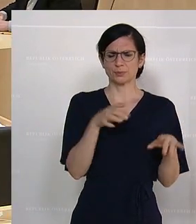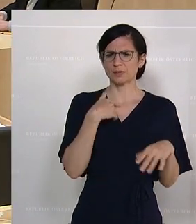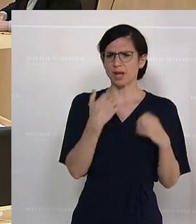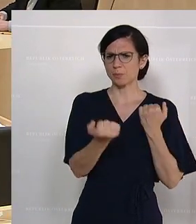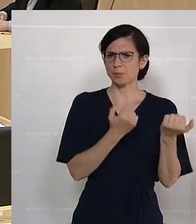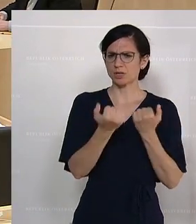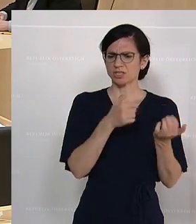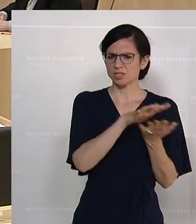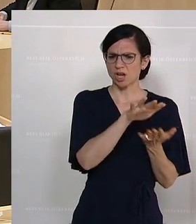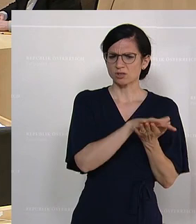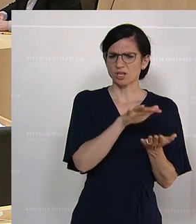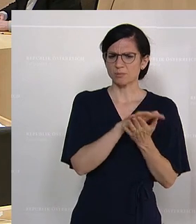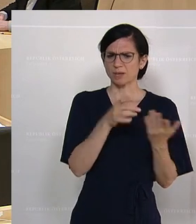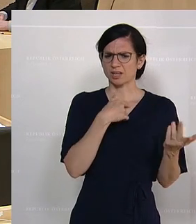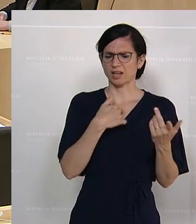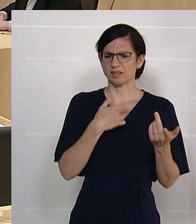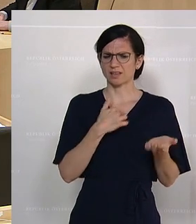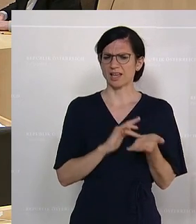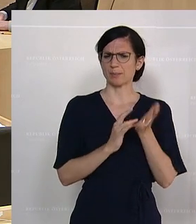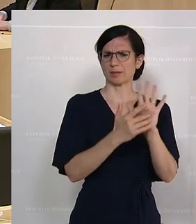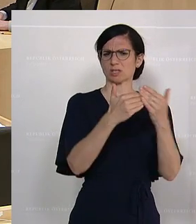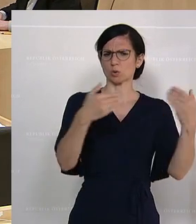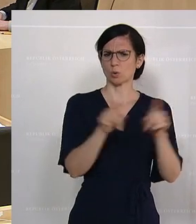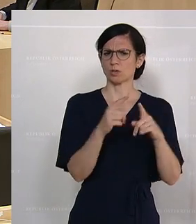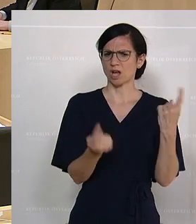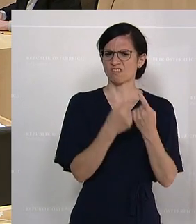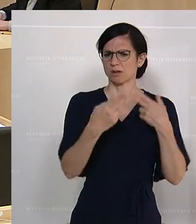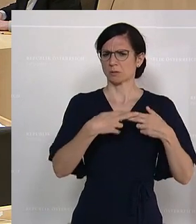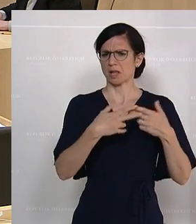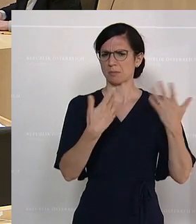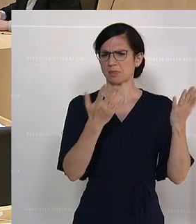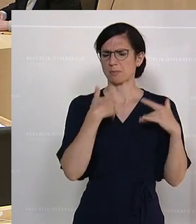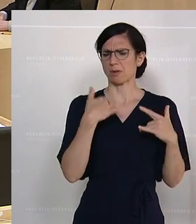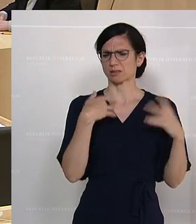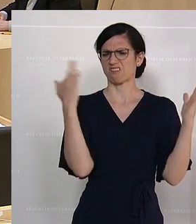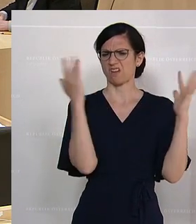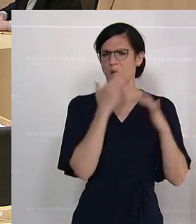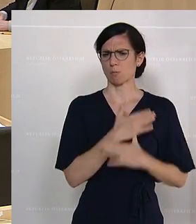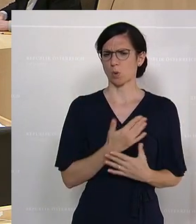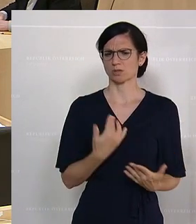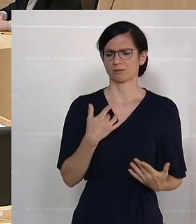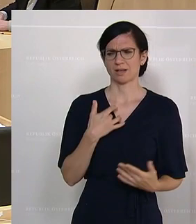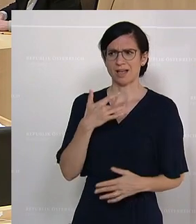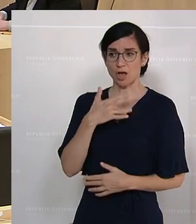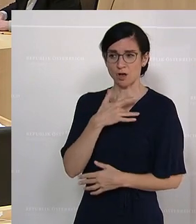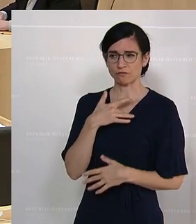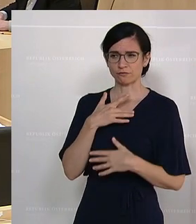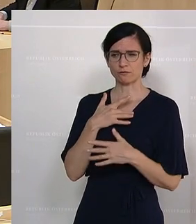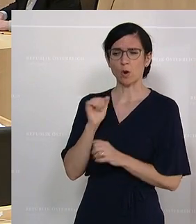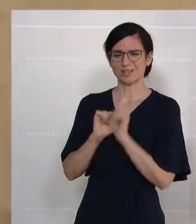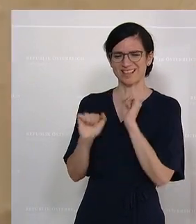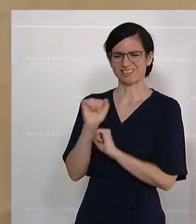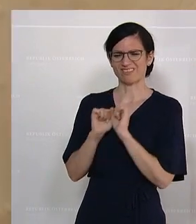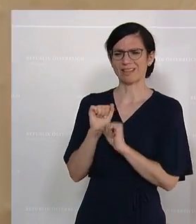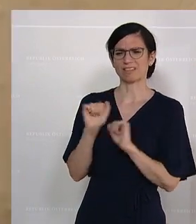politischen ausgaben der repräsentationsausgaben und der werbung hier zu nehmen bei irgendwie kleinreden volksanwältin schwarz ganz genau wohin